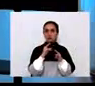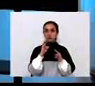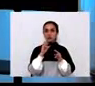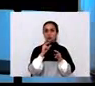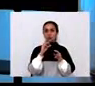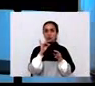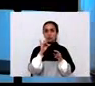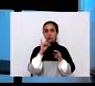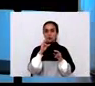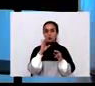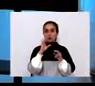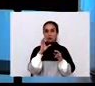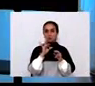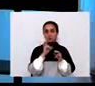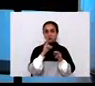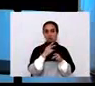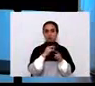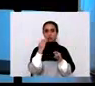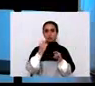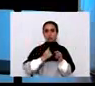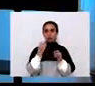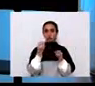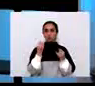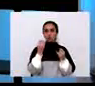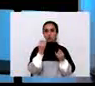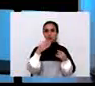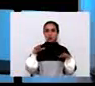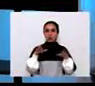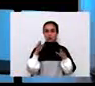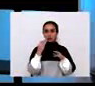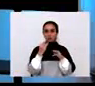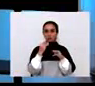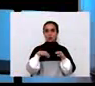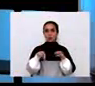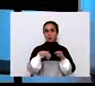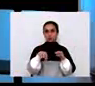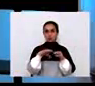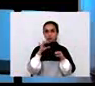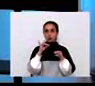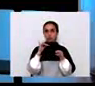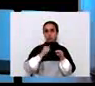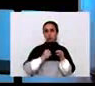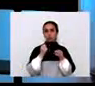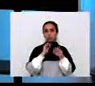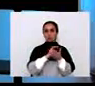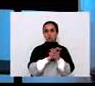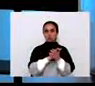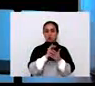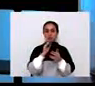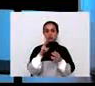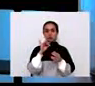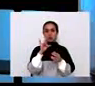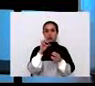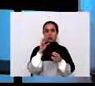контрабасе. А вот ее друзья еще круче. Они летают на волшебных пылесосах, дружат с драконами.